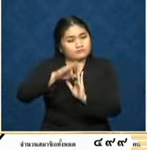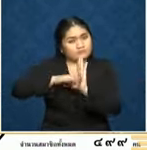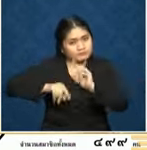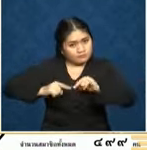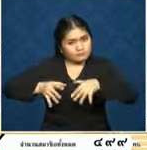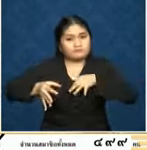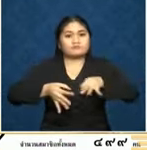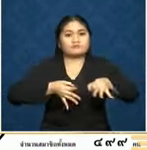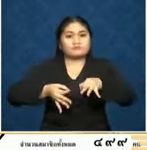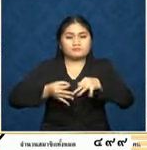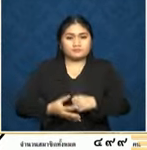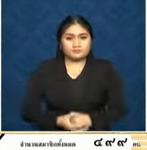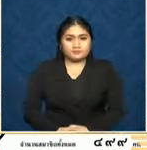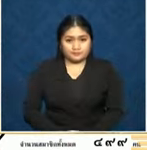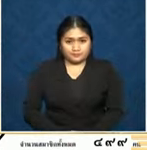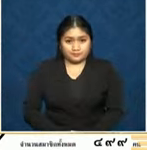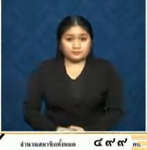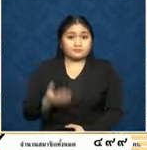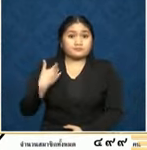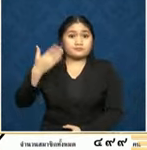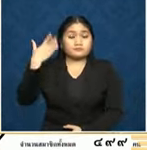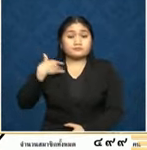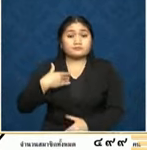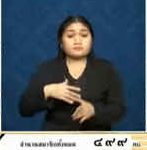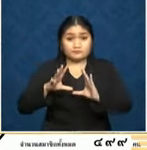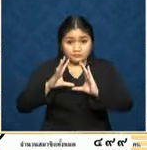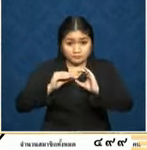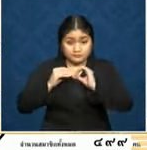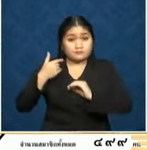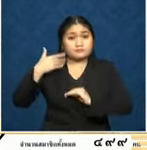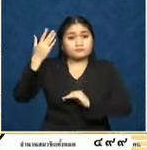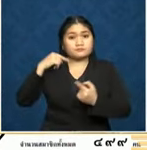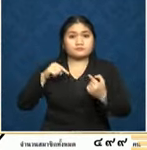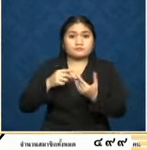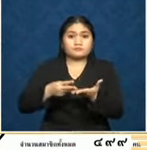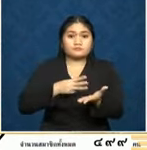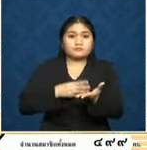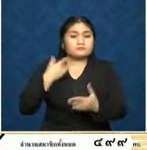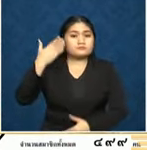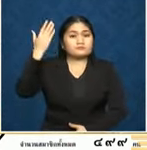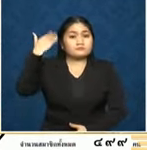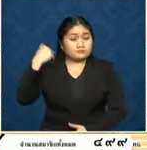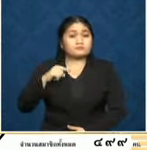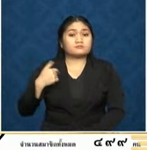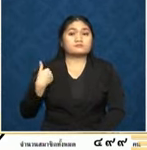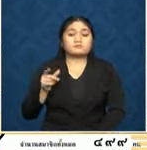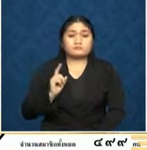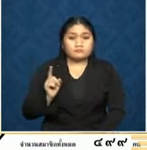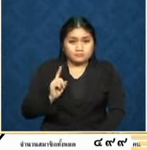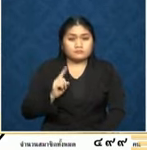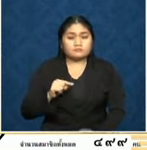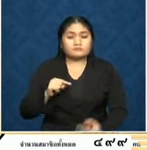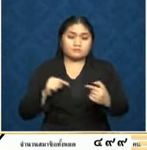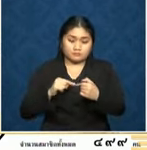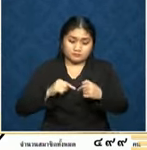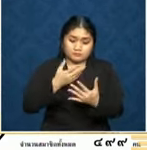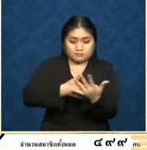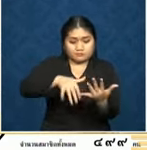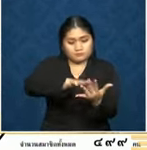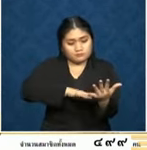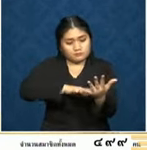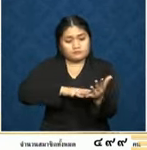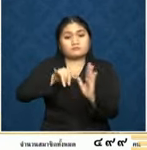อไปนี้นะครับคือเมื่อสมัยประชุมที่แล้วเนี่ยตอนวาระที่สภาพัฒน์ได้มารายงานในเรื่องของแผนปฏิรูปประเทศ